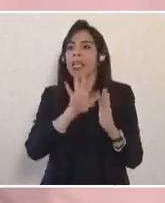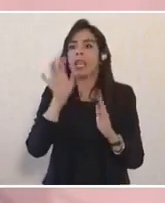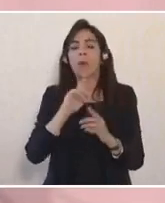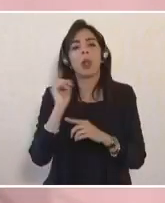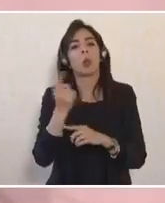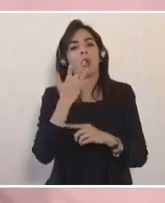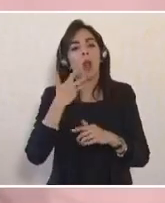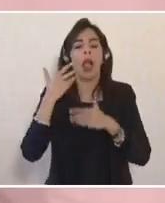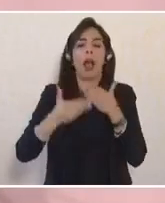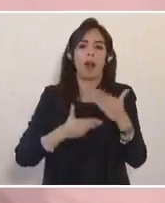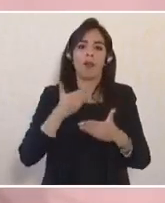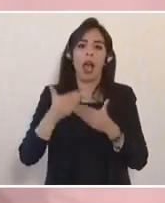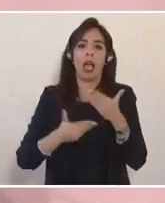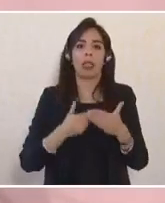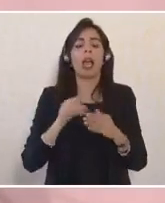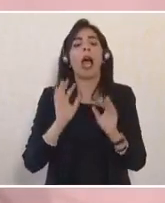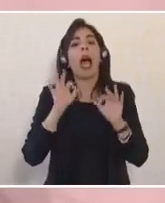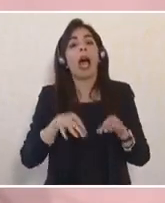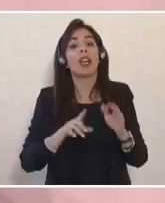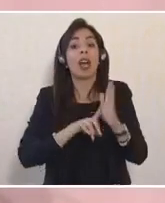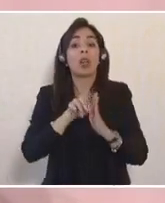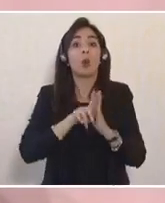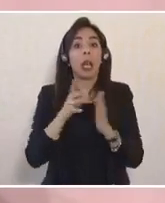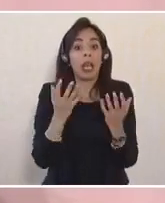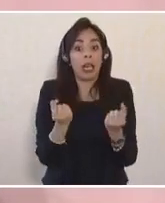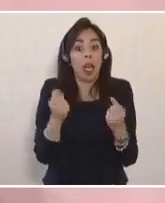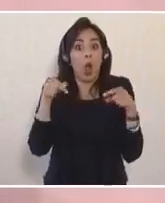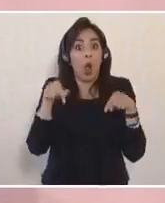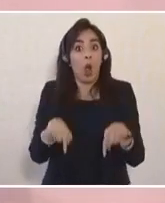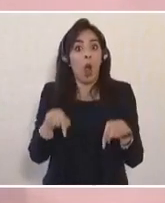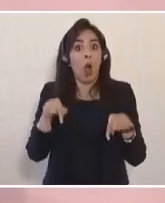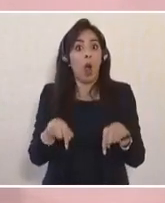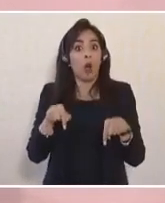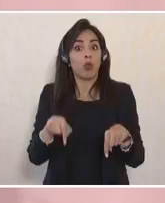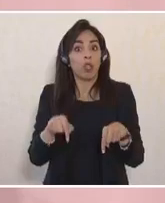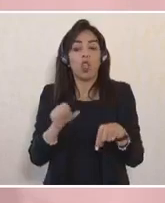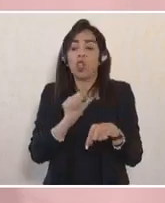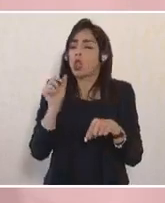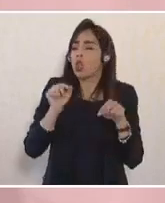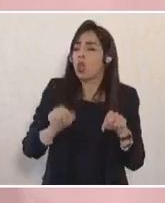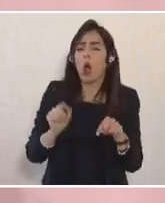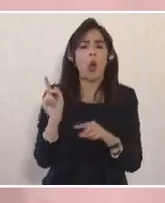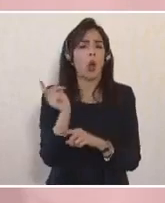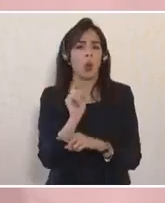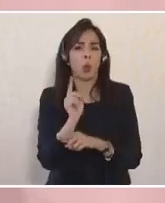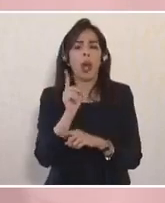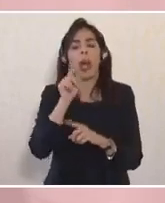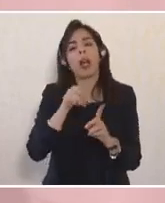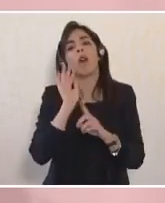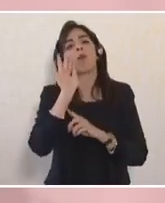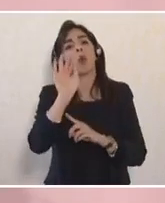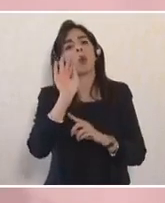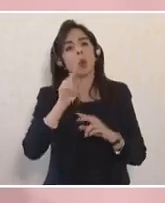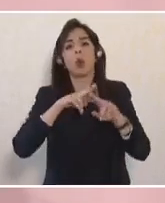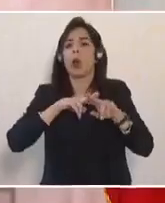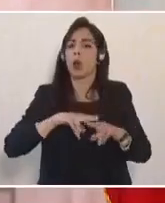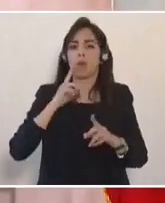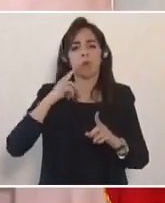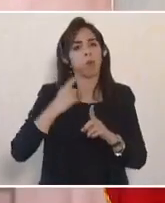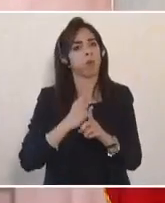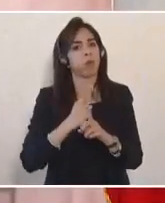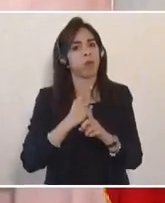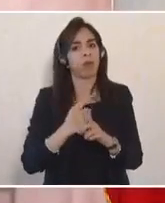risultati che non solo sono concreti per l'immediato, ma rimarranno fermi anche per il futuro.